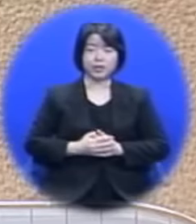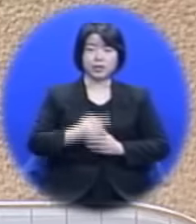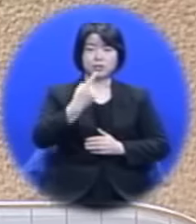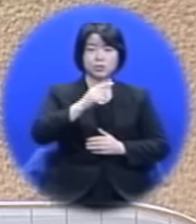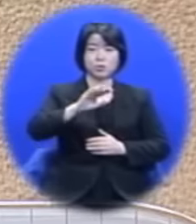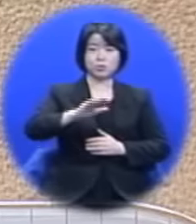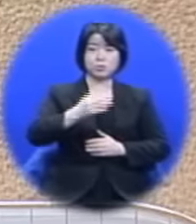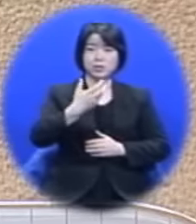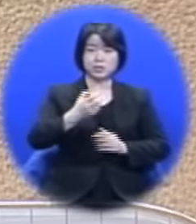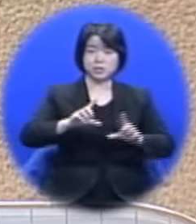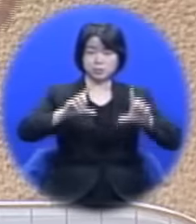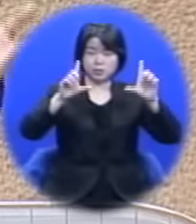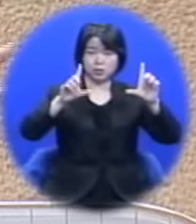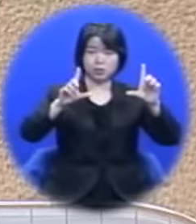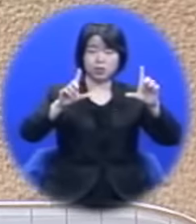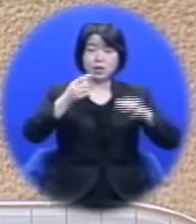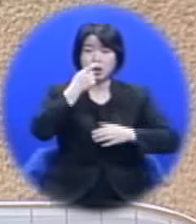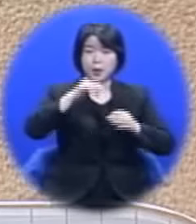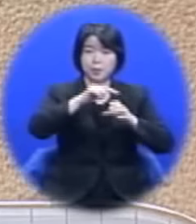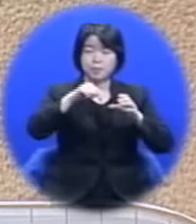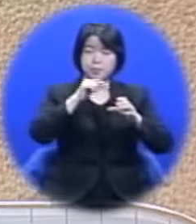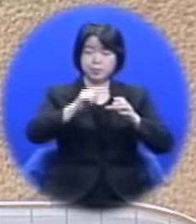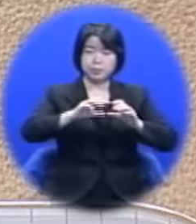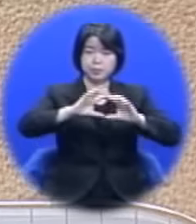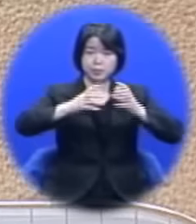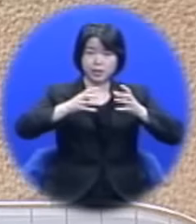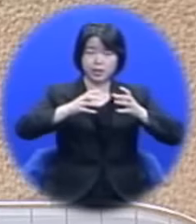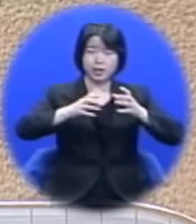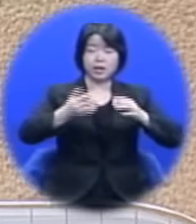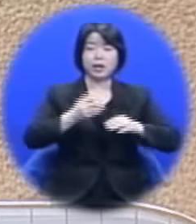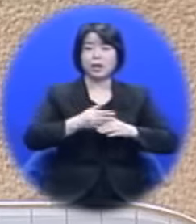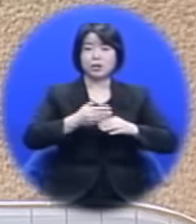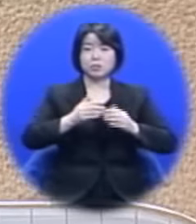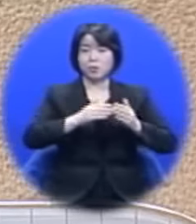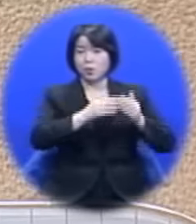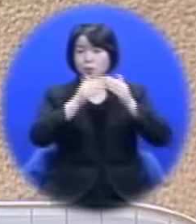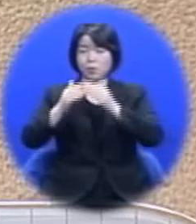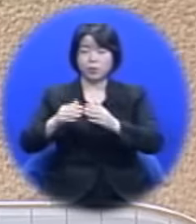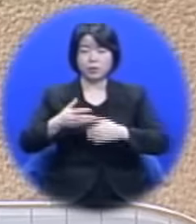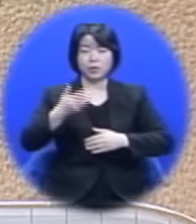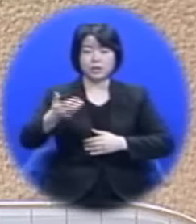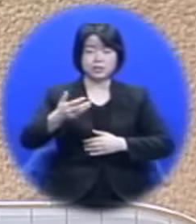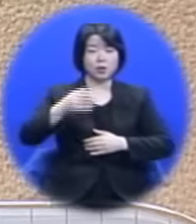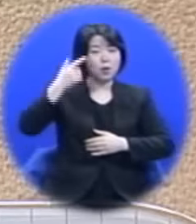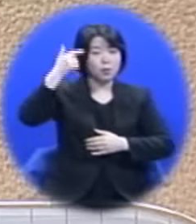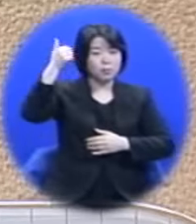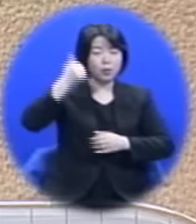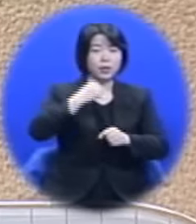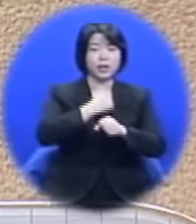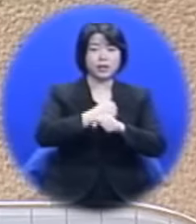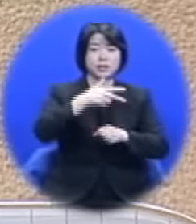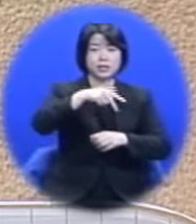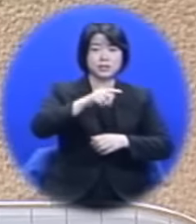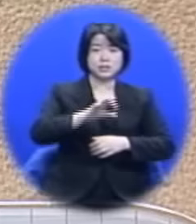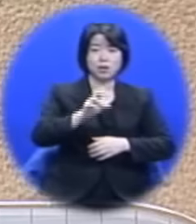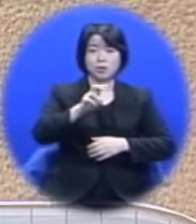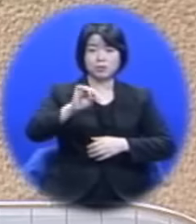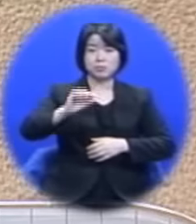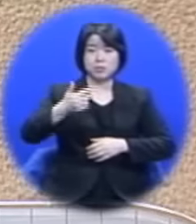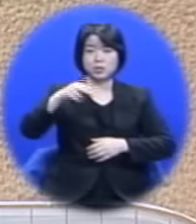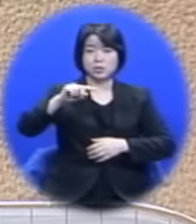1970년대 브라질 이민목회를 하시던 정민종 목사님이라는 분이 갑자기 아상을